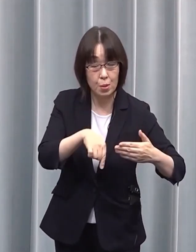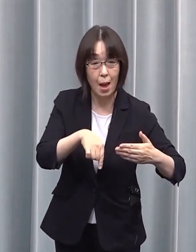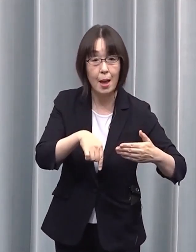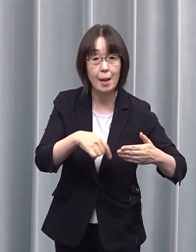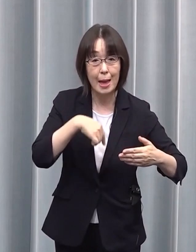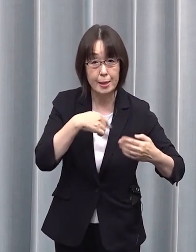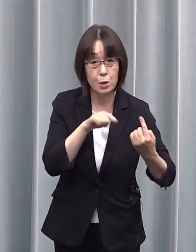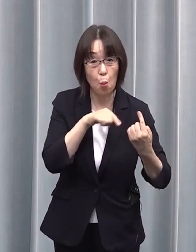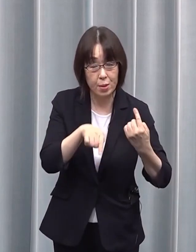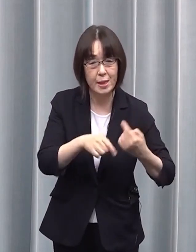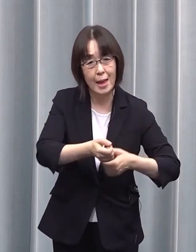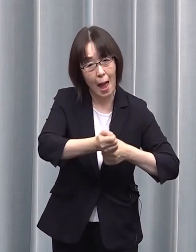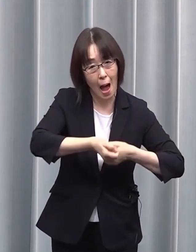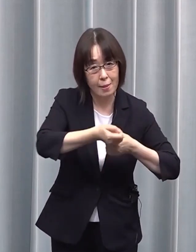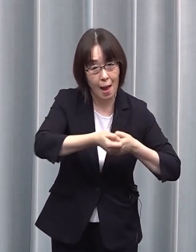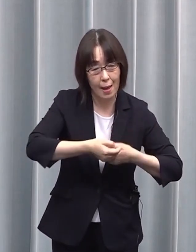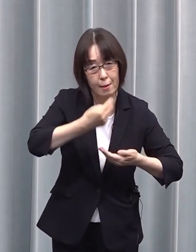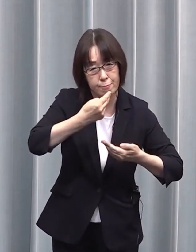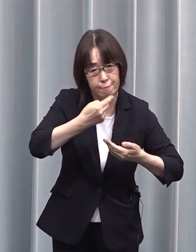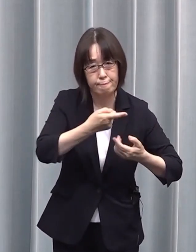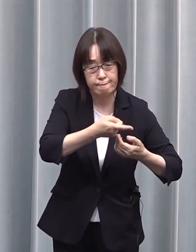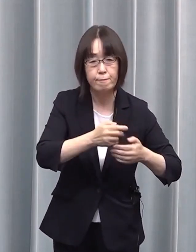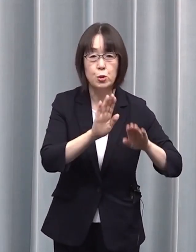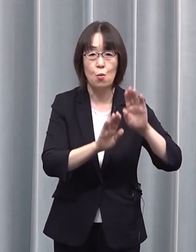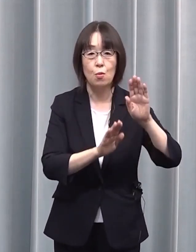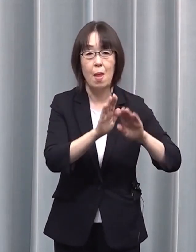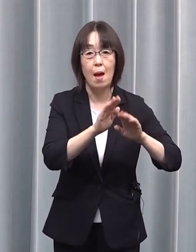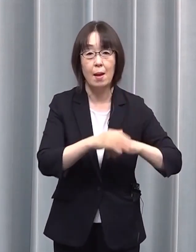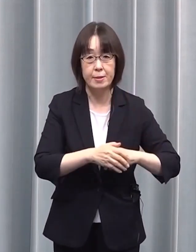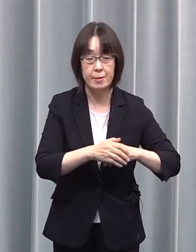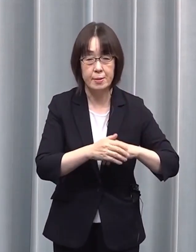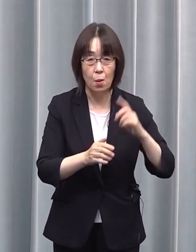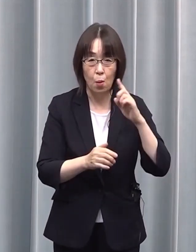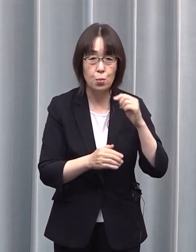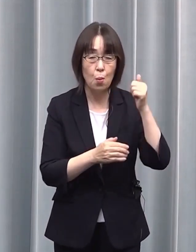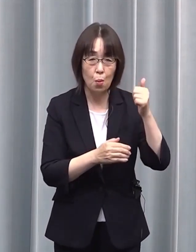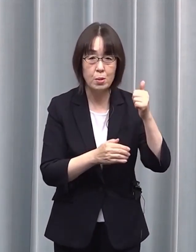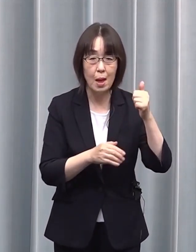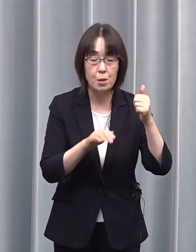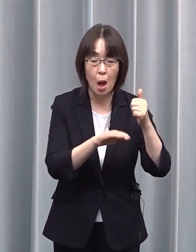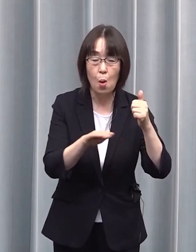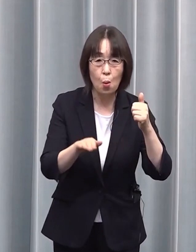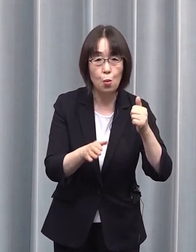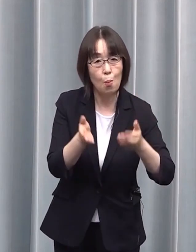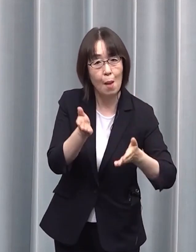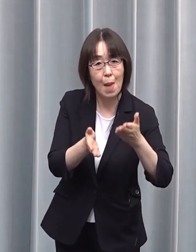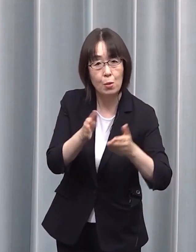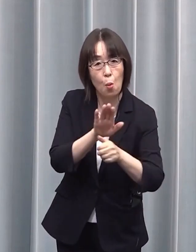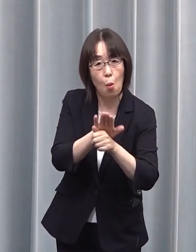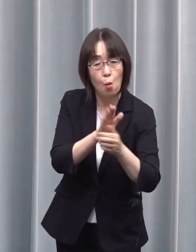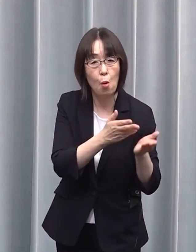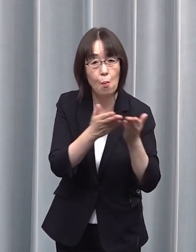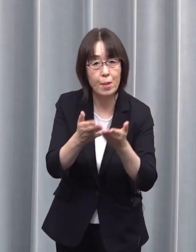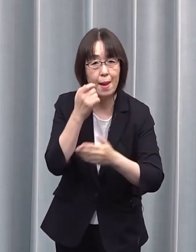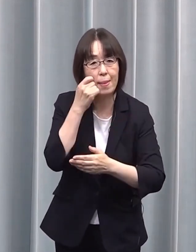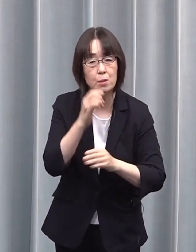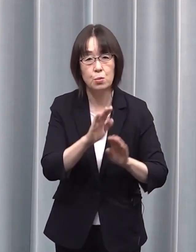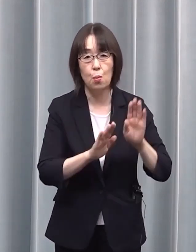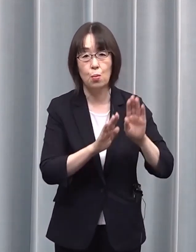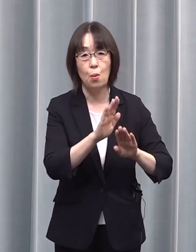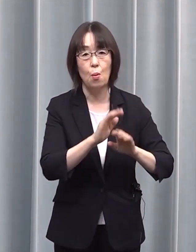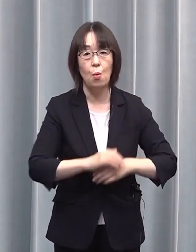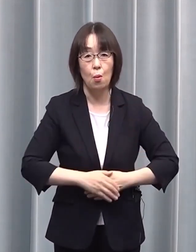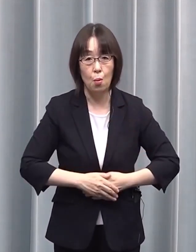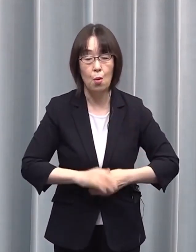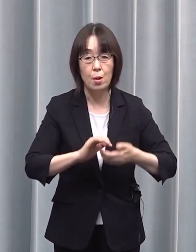生活をしているということです。お父さんはとても子供たちを面倒見るようなことができる状況じゃないということでした。でぜひ